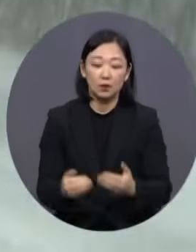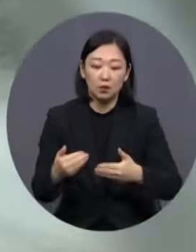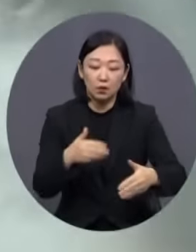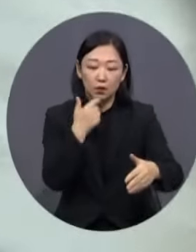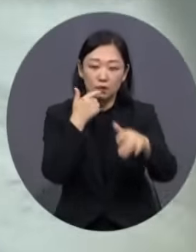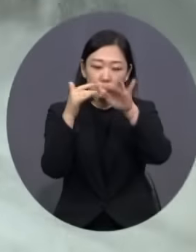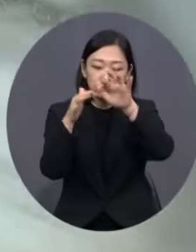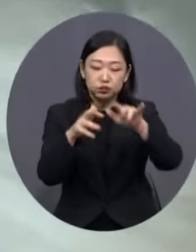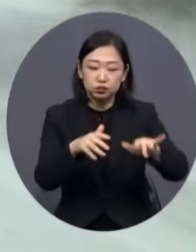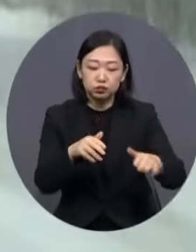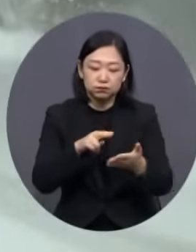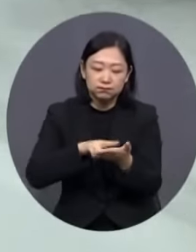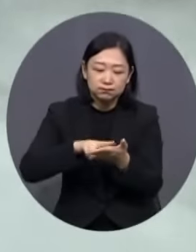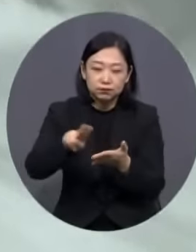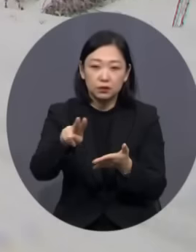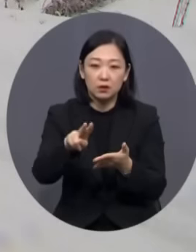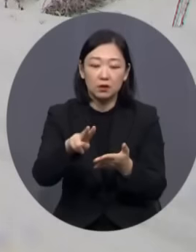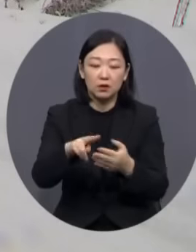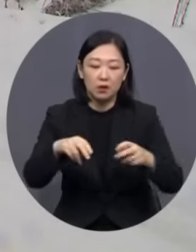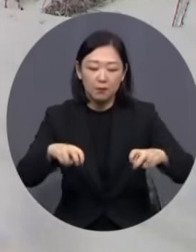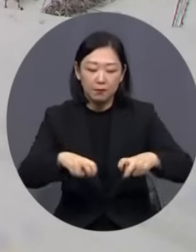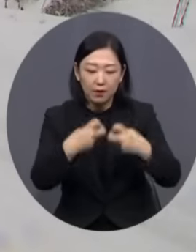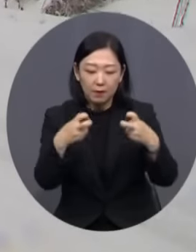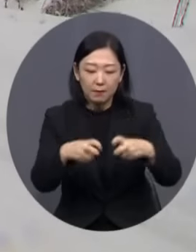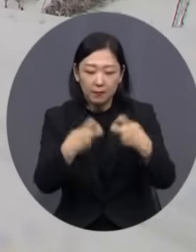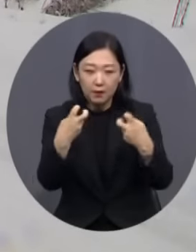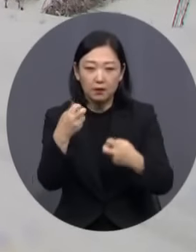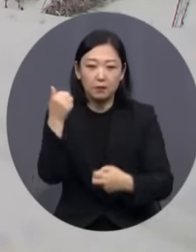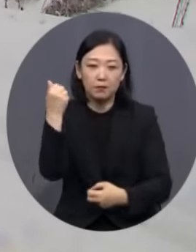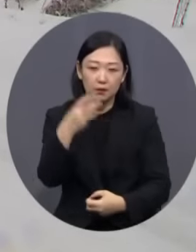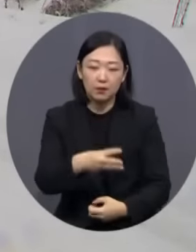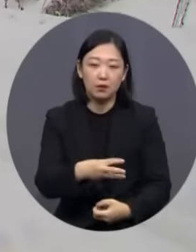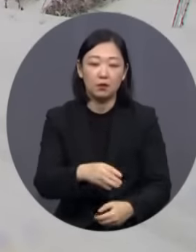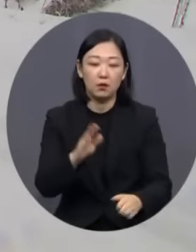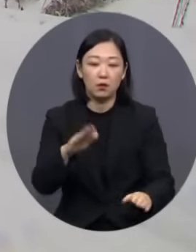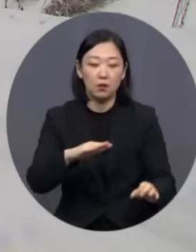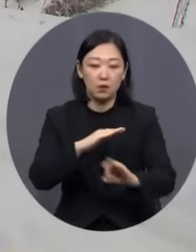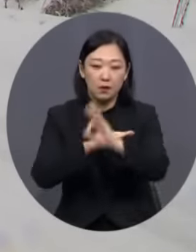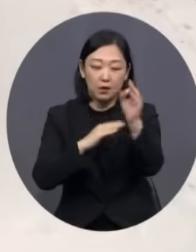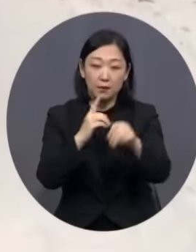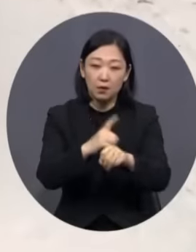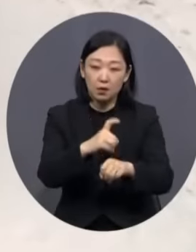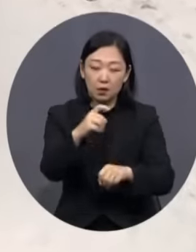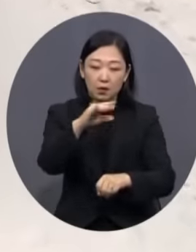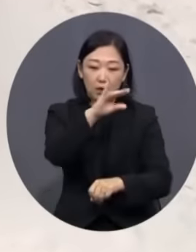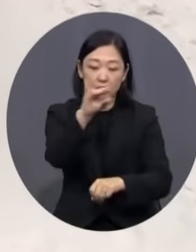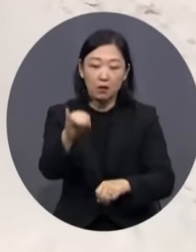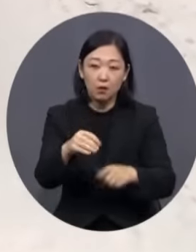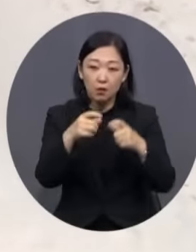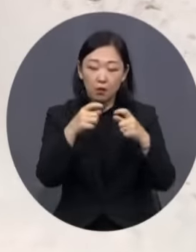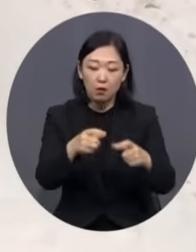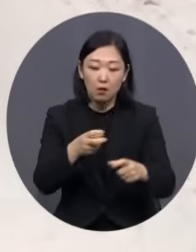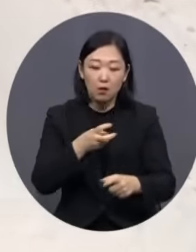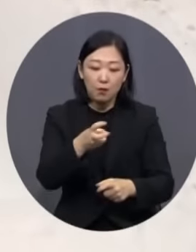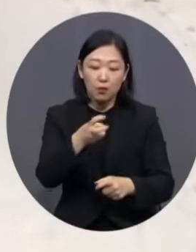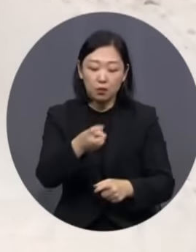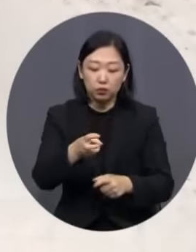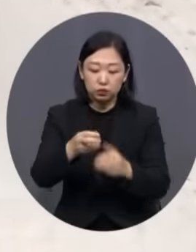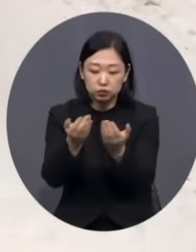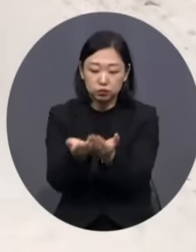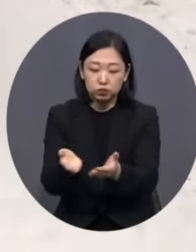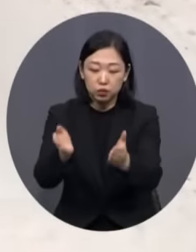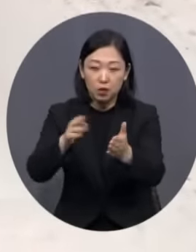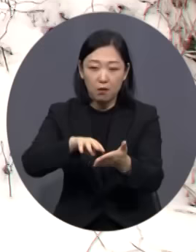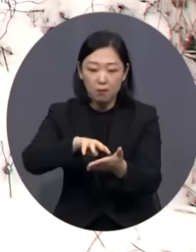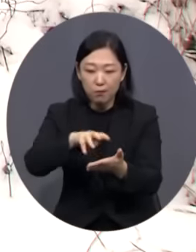눈이 쌓이고 빙판길이 생기면서 사고도 잇따랐습니다. 오늘 오전 11시쯤 제주시 애월읍에서 버스가 도랑에 빠지는